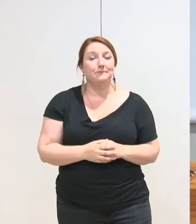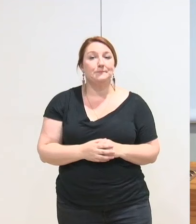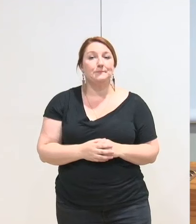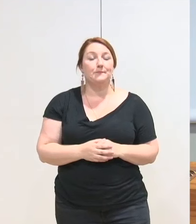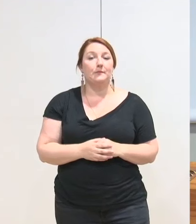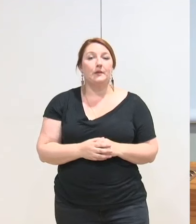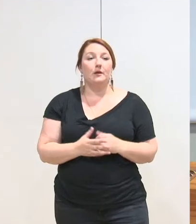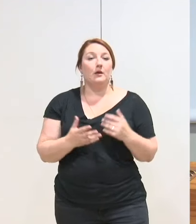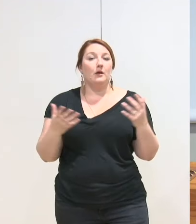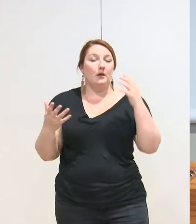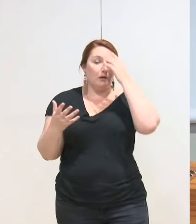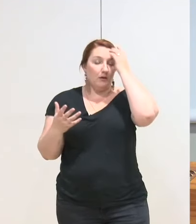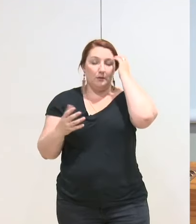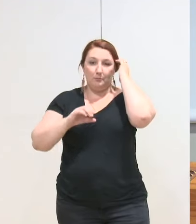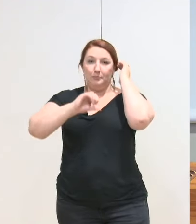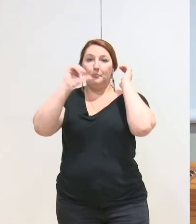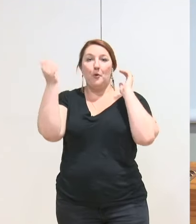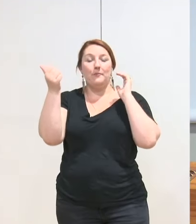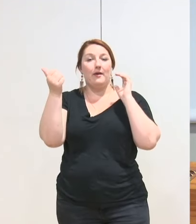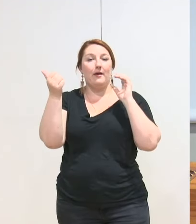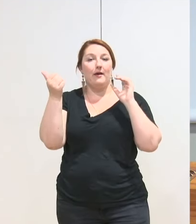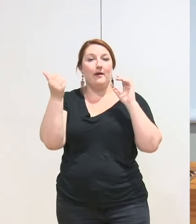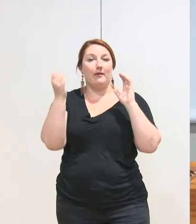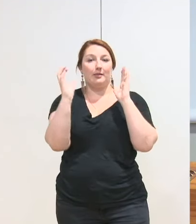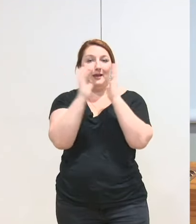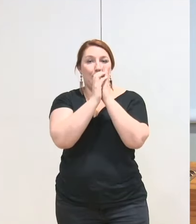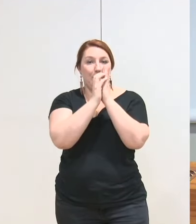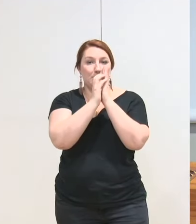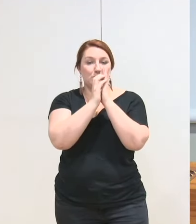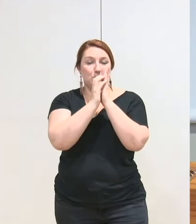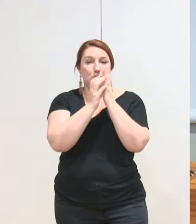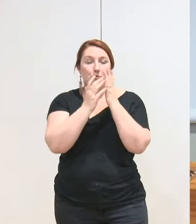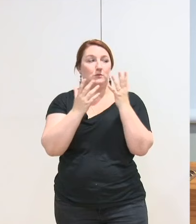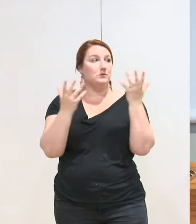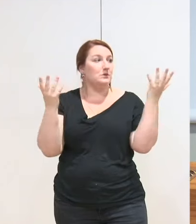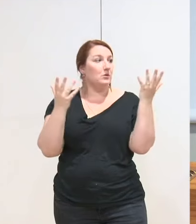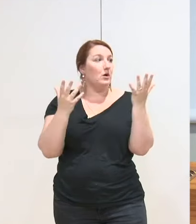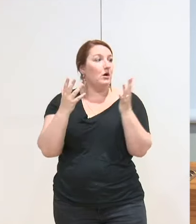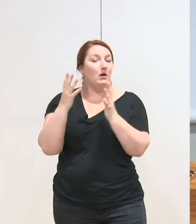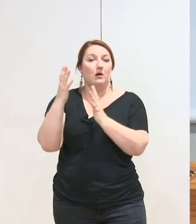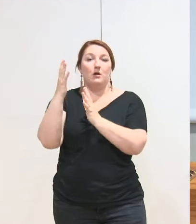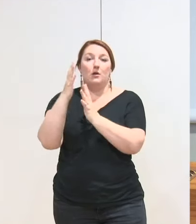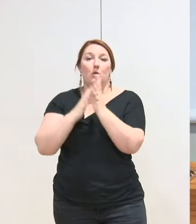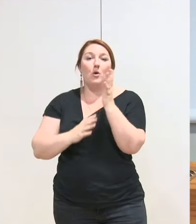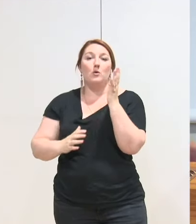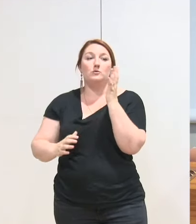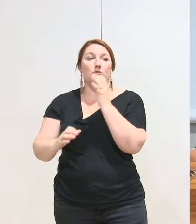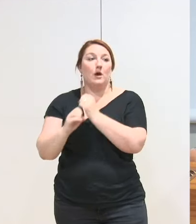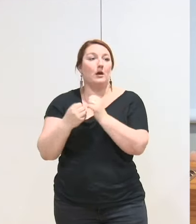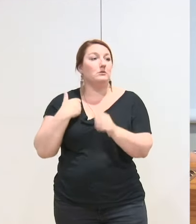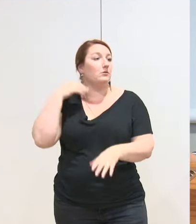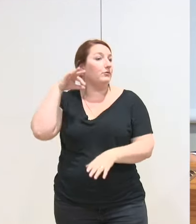et nous abordons la première délibération le rendu acte donc qui ne comporte pas de